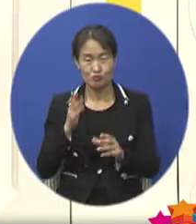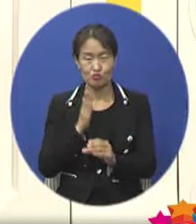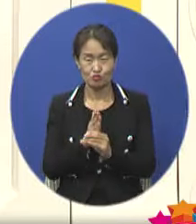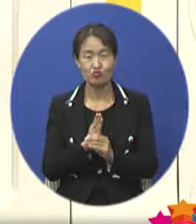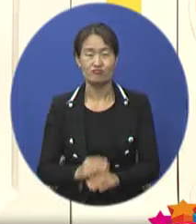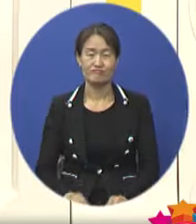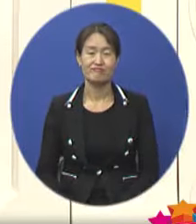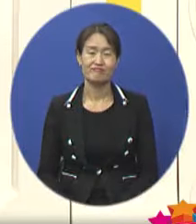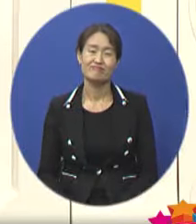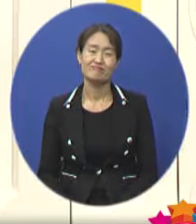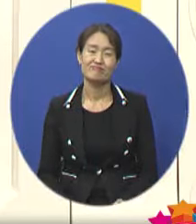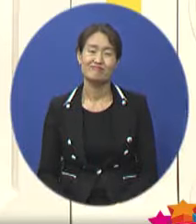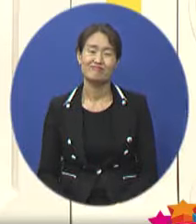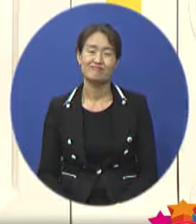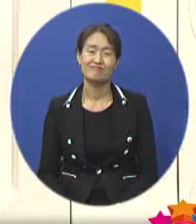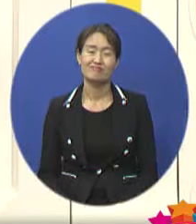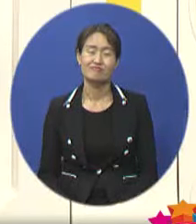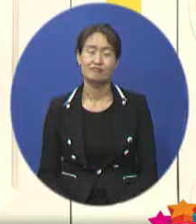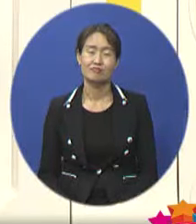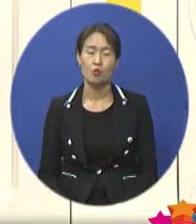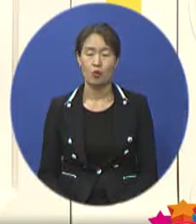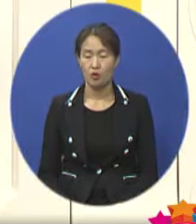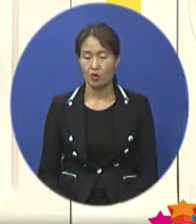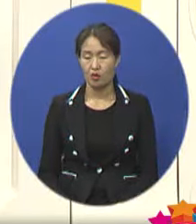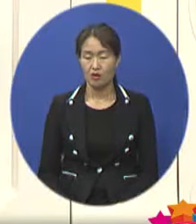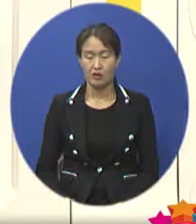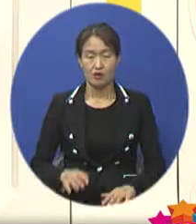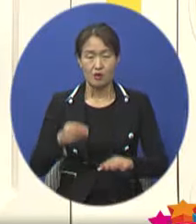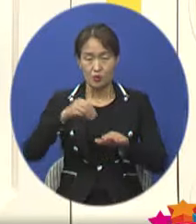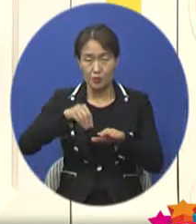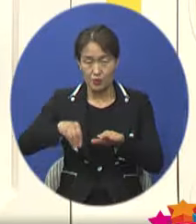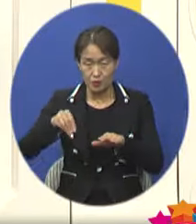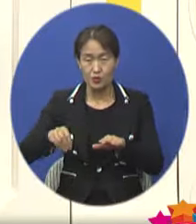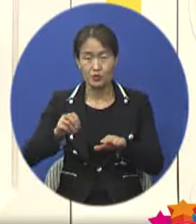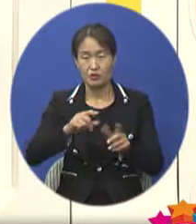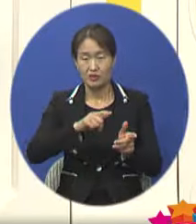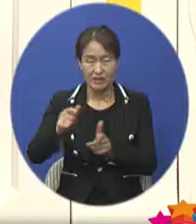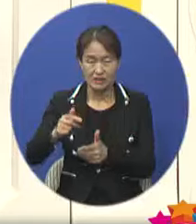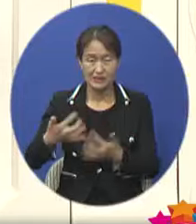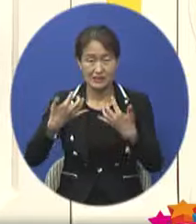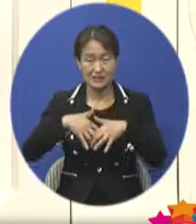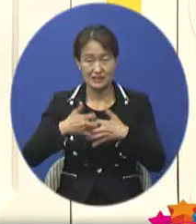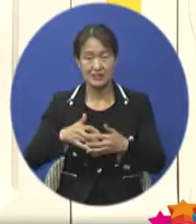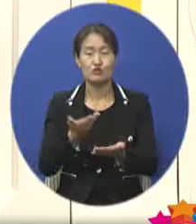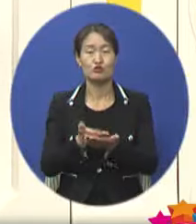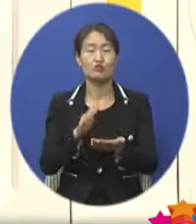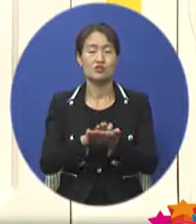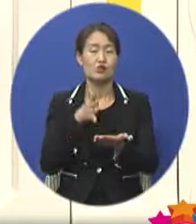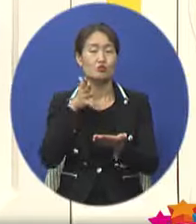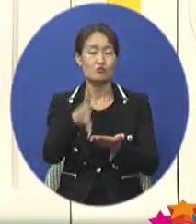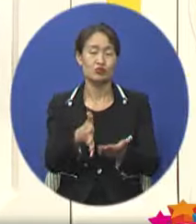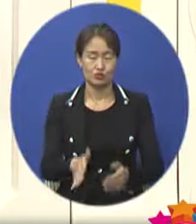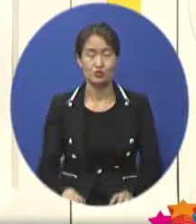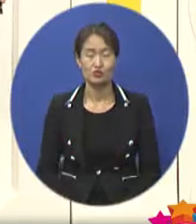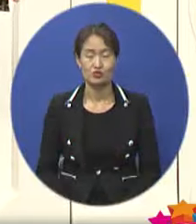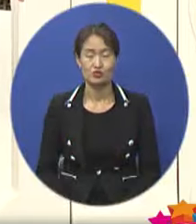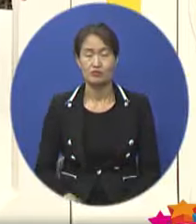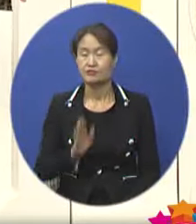하고 계시네요. 예, 그 농기계 네. 수리업 하고 있어요. 농기계 수리. 예. 예, 어, 이제 기술자신. 이제